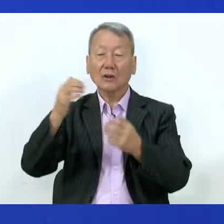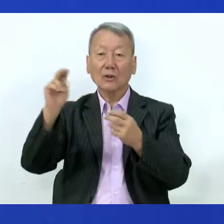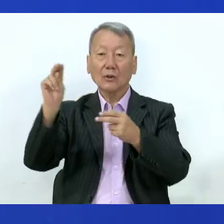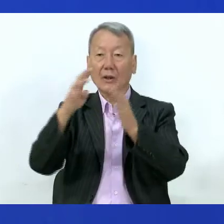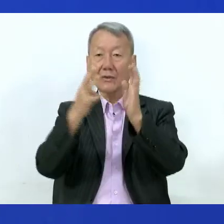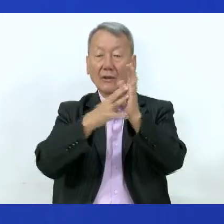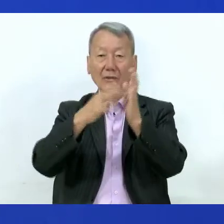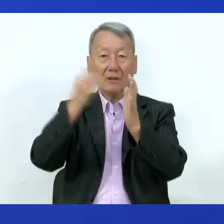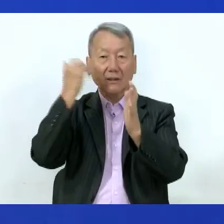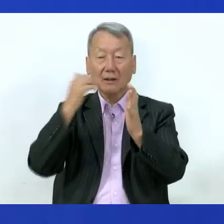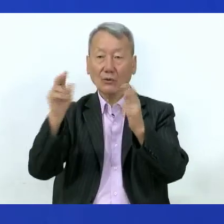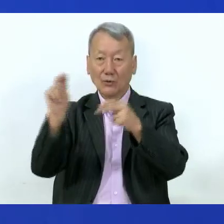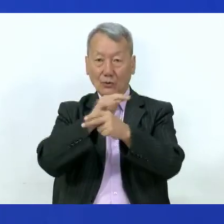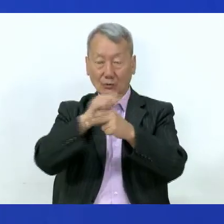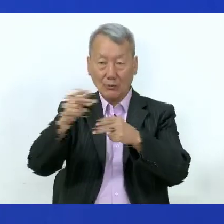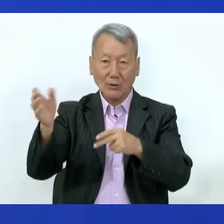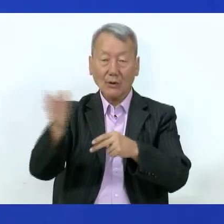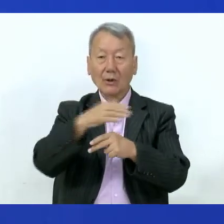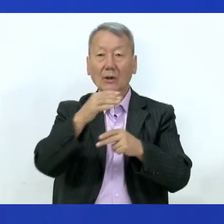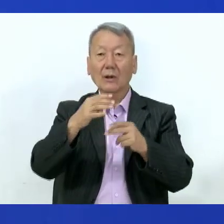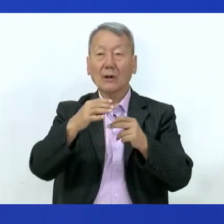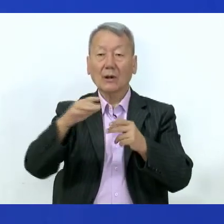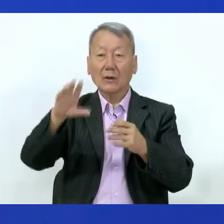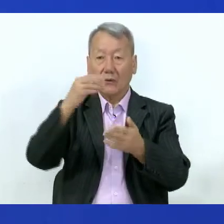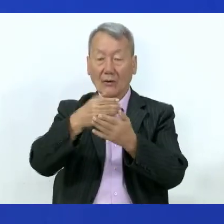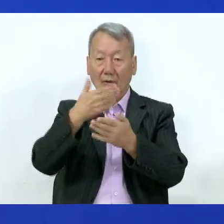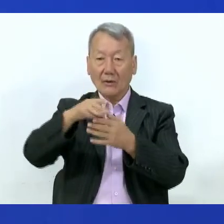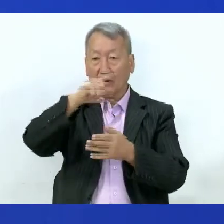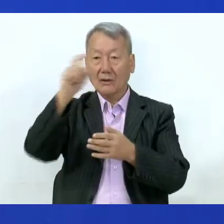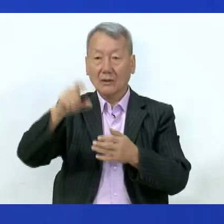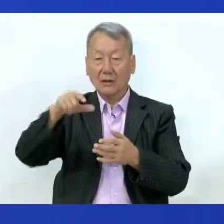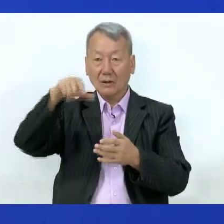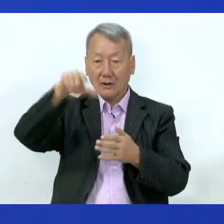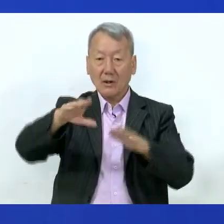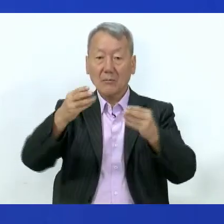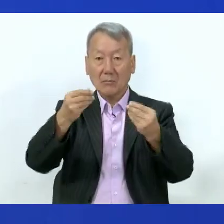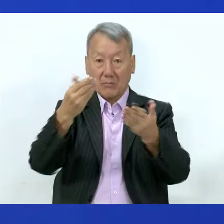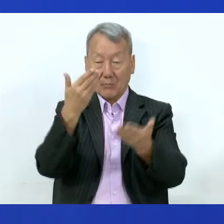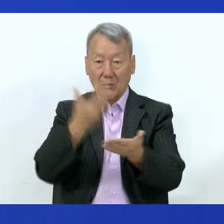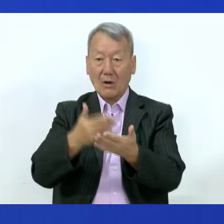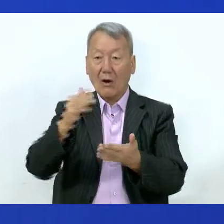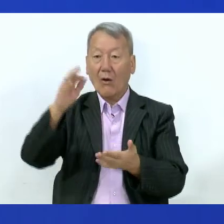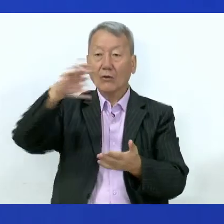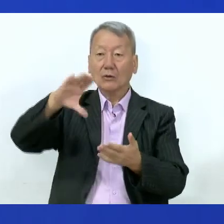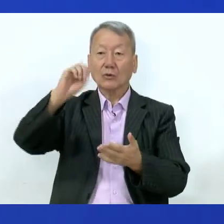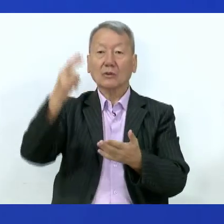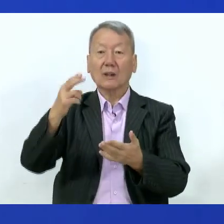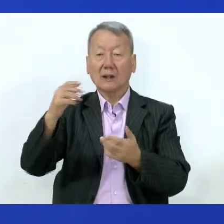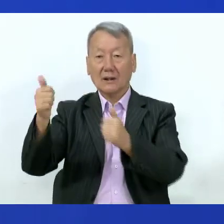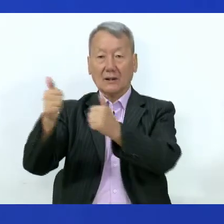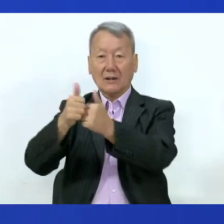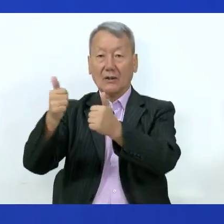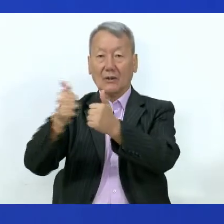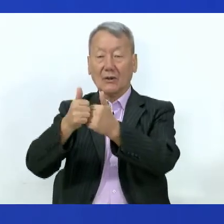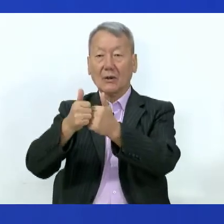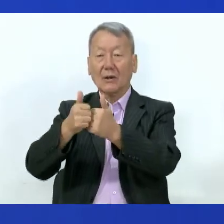девяти объектов по республике финансируется за счет средств фонда социального партнерства